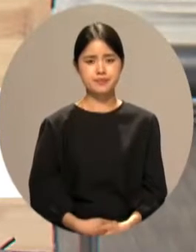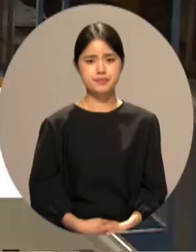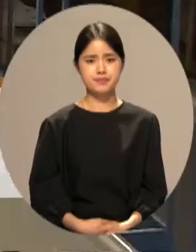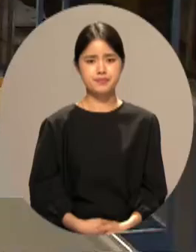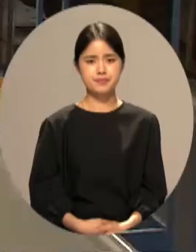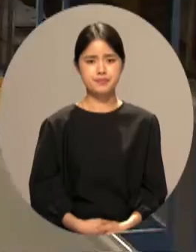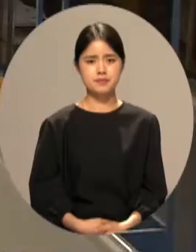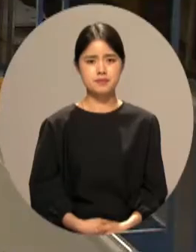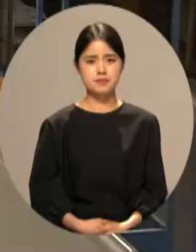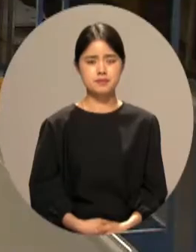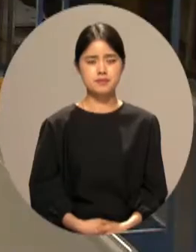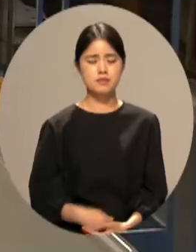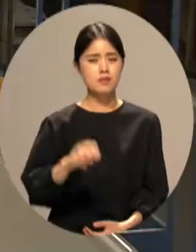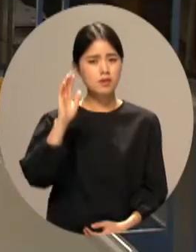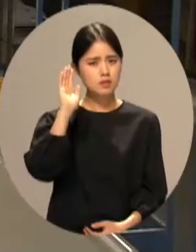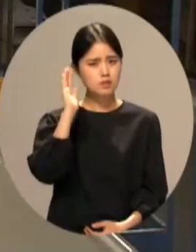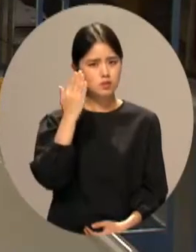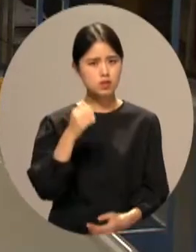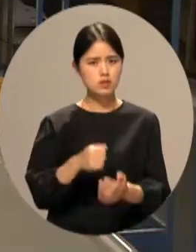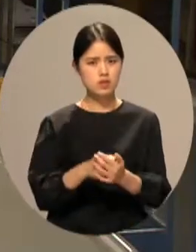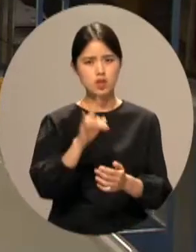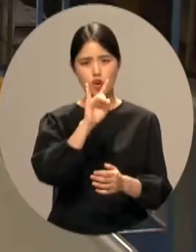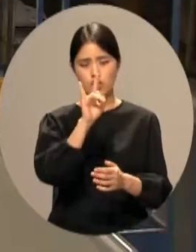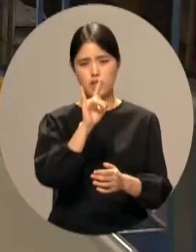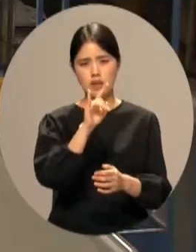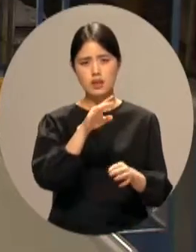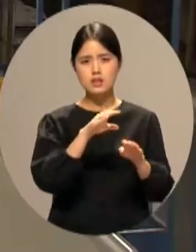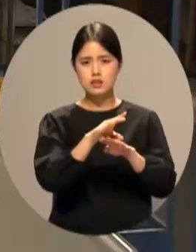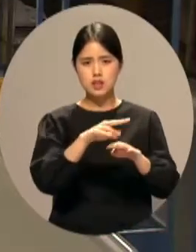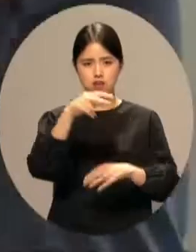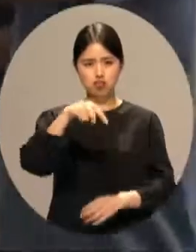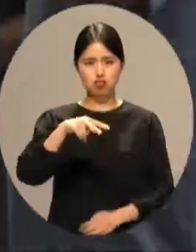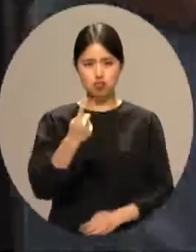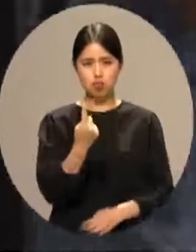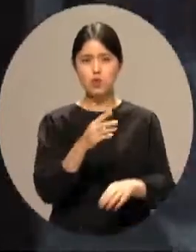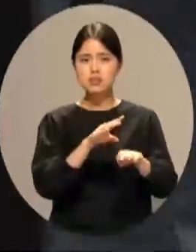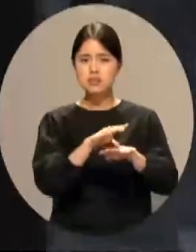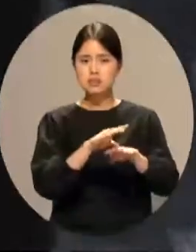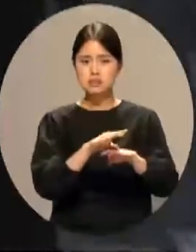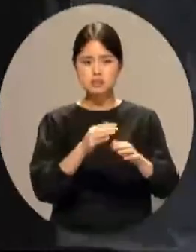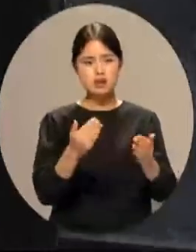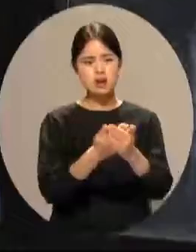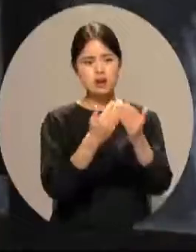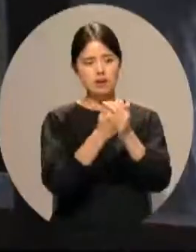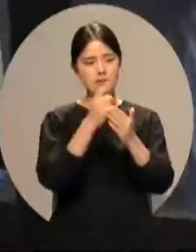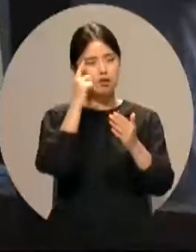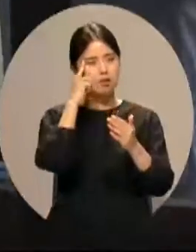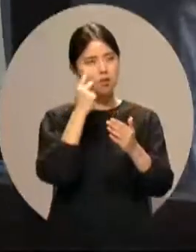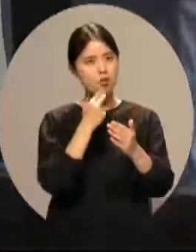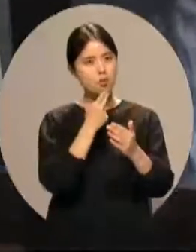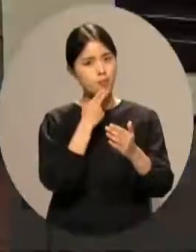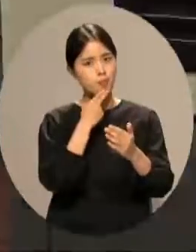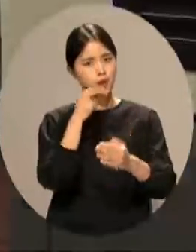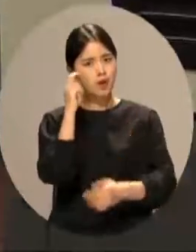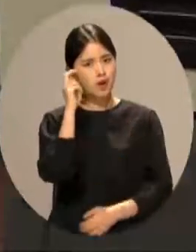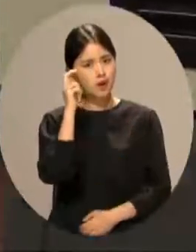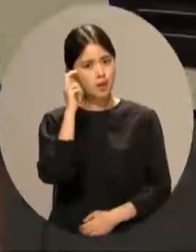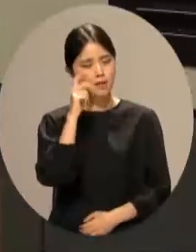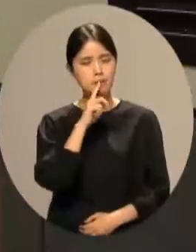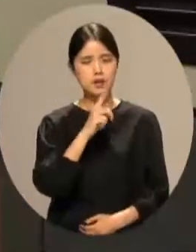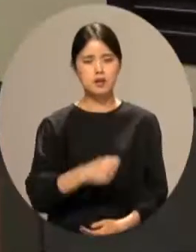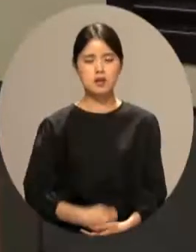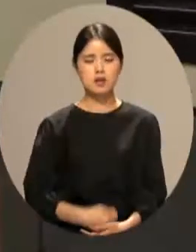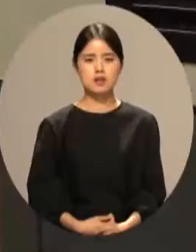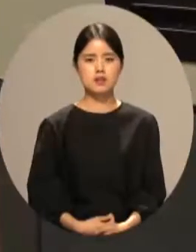싶고. 최근에는 현대자동차의 수소차 개발 의지가 꺾인 것 아니냐는 관측도 계속